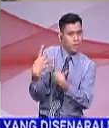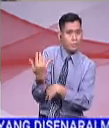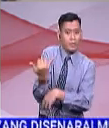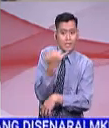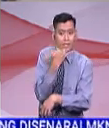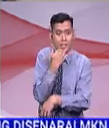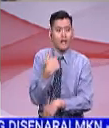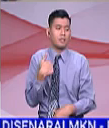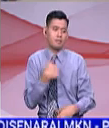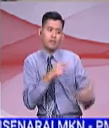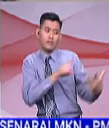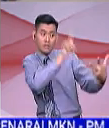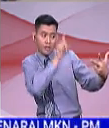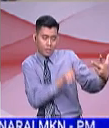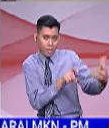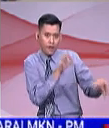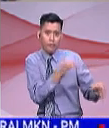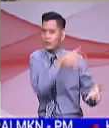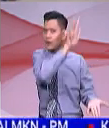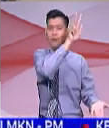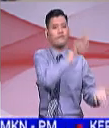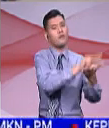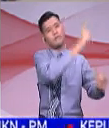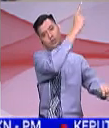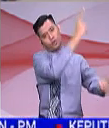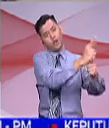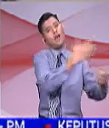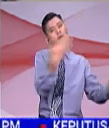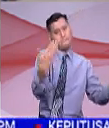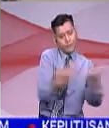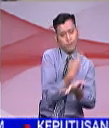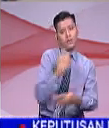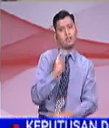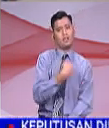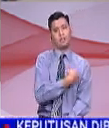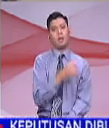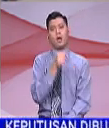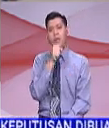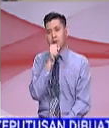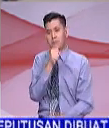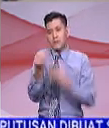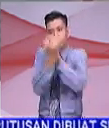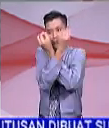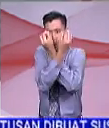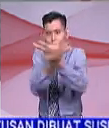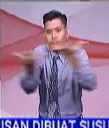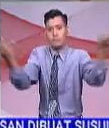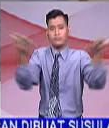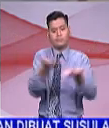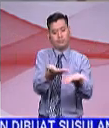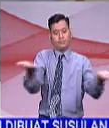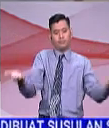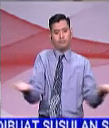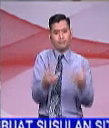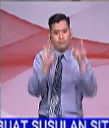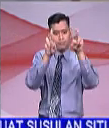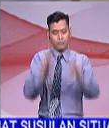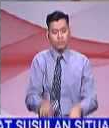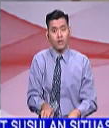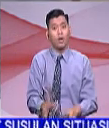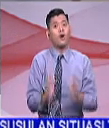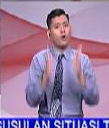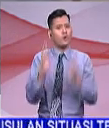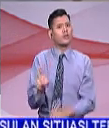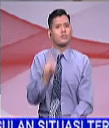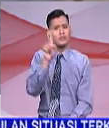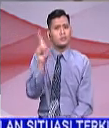ianya sahih dan kami rasa selesa untuk menyampaikan pada rakan-rakan pendengar kita di luar sana. Memang ramai yang tanya setiap hari bila kita berkonti,